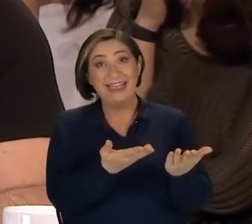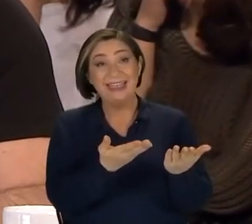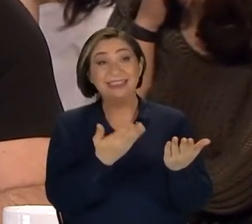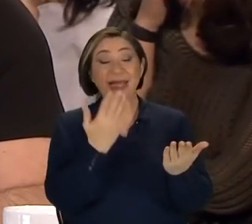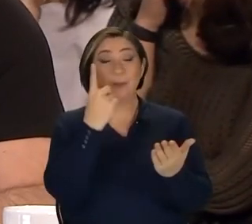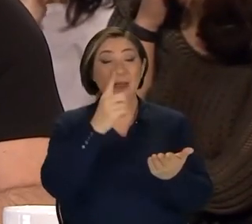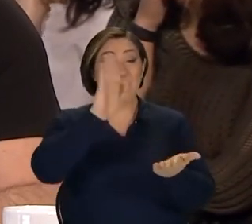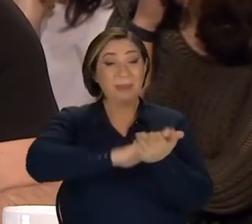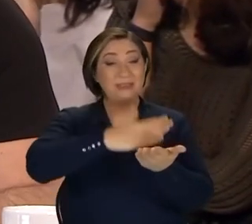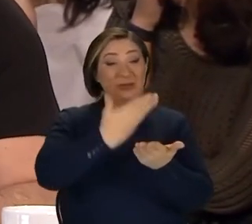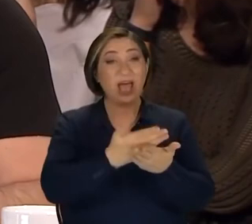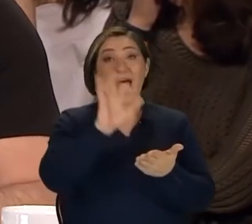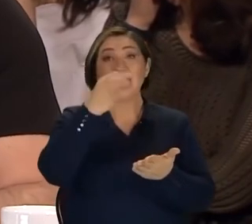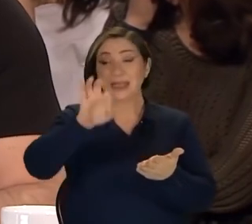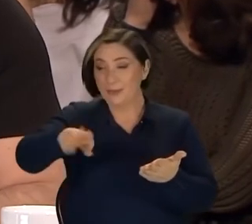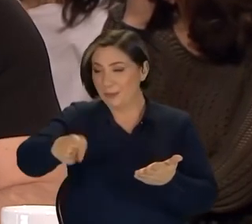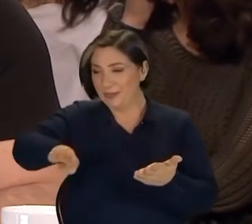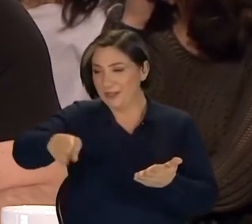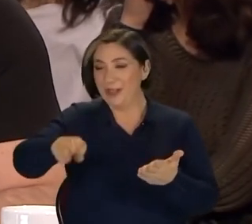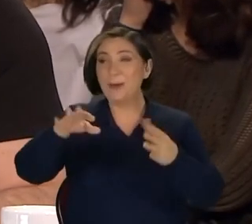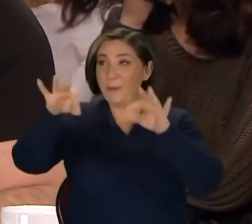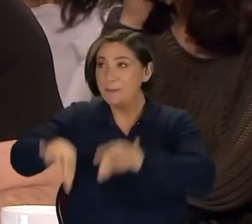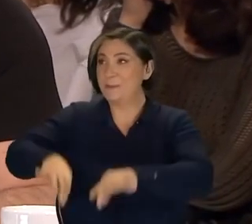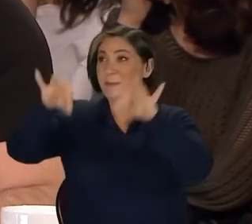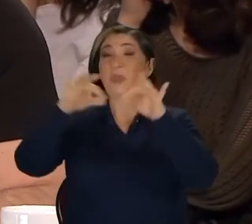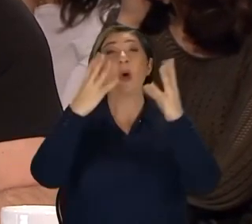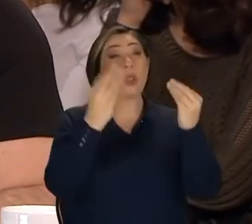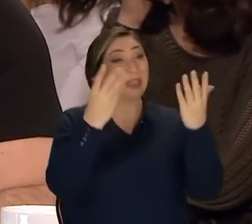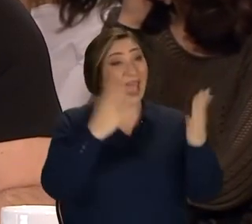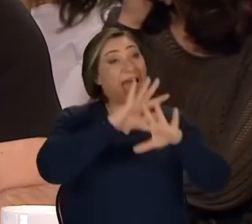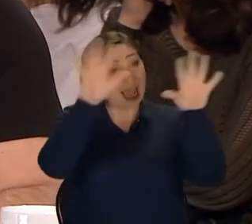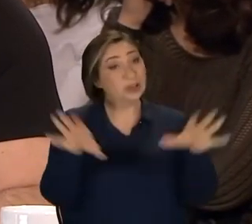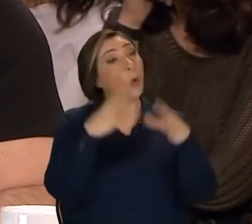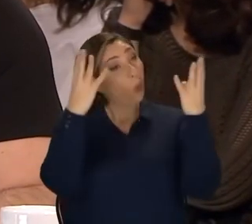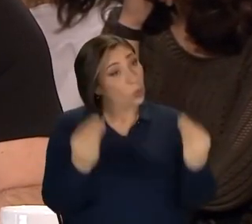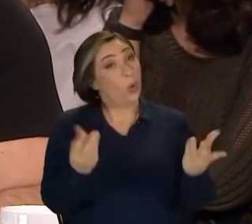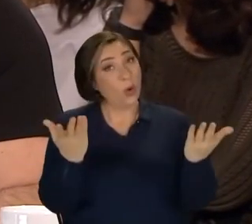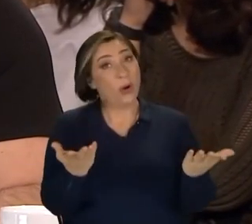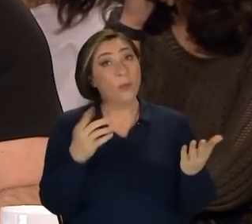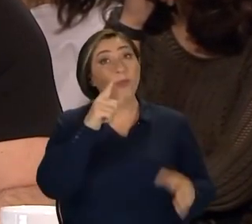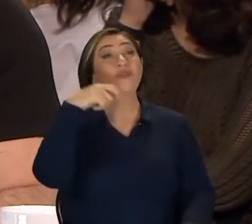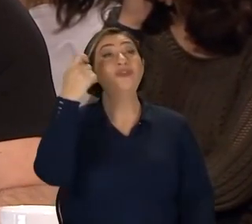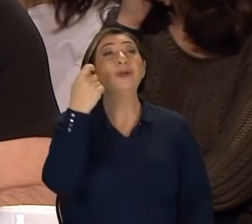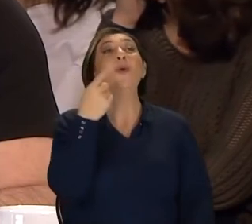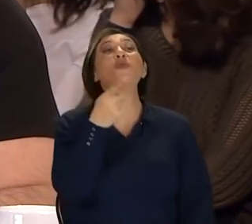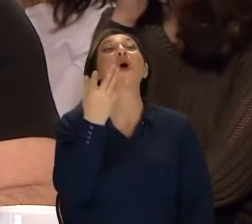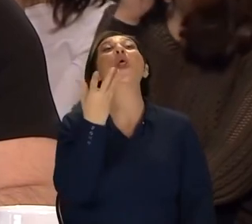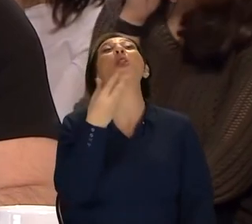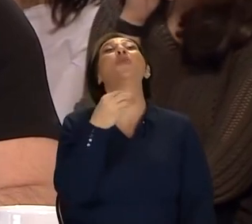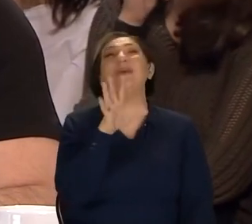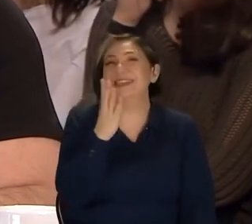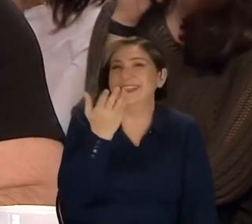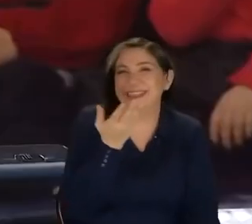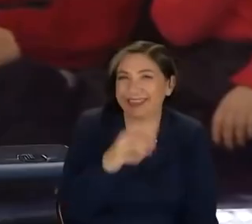Yani bir pirzolayı altına bulama falan onlar oluyor da. Ya her şey oluyor da bu film orada olmaz.